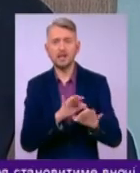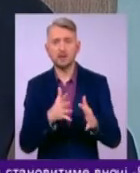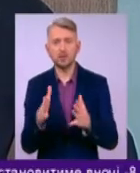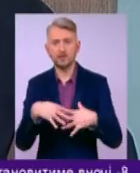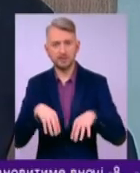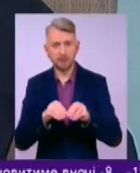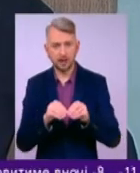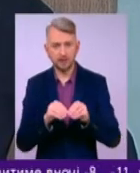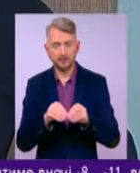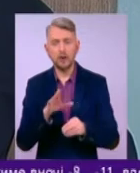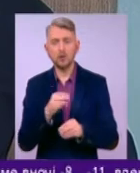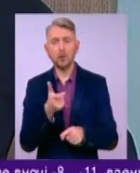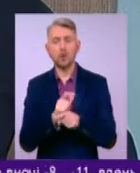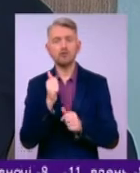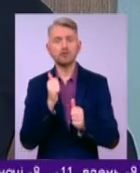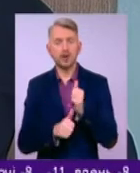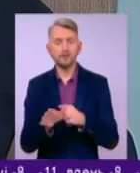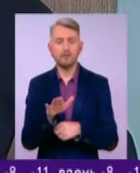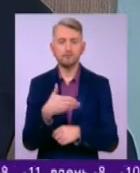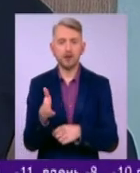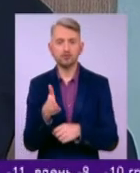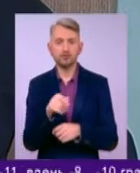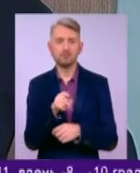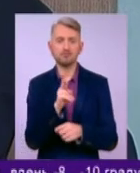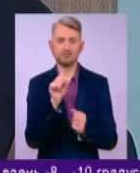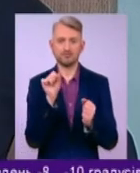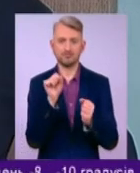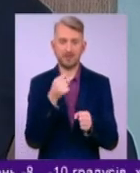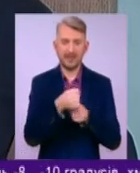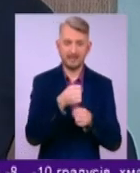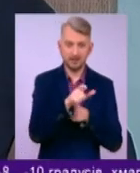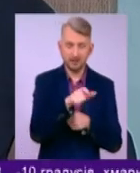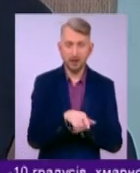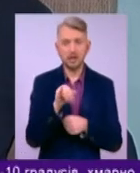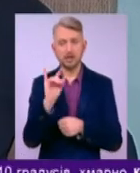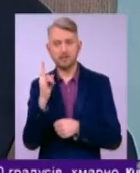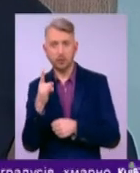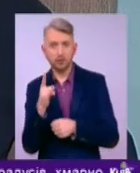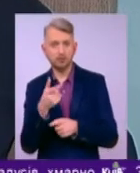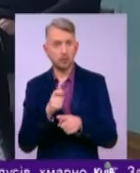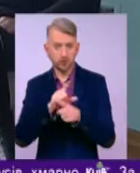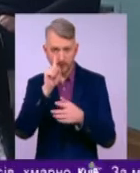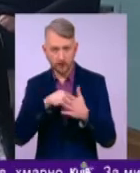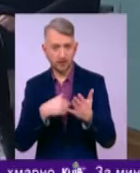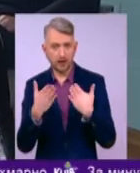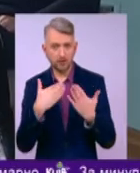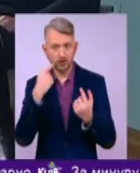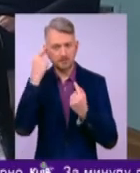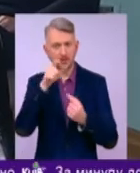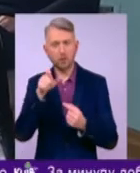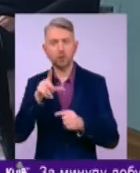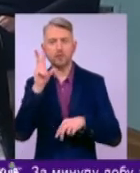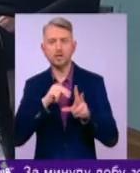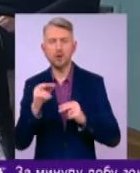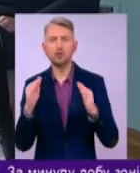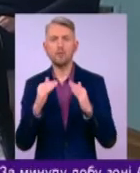сім'ї, то очень часто как раз между насильником и ребенком складываются достаточно доверительные отношения. Психологи вважають,